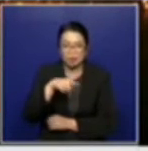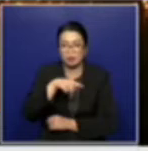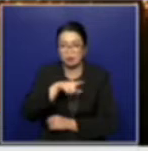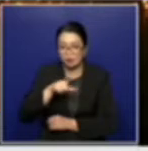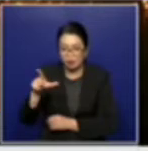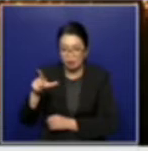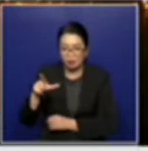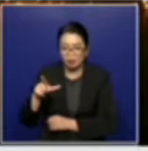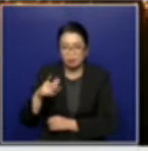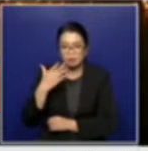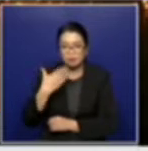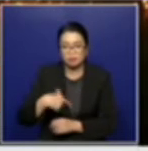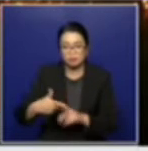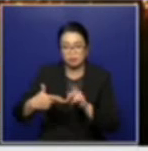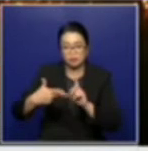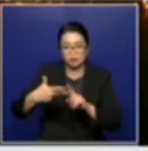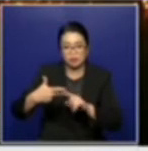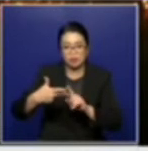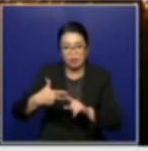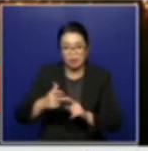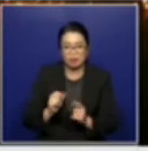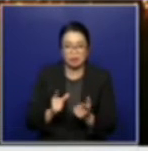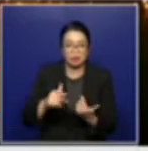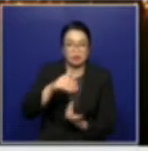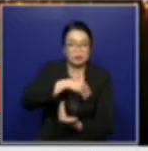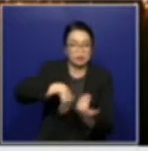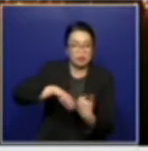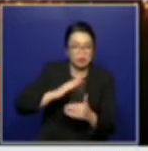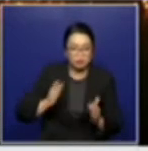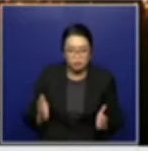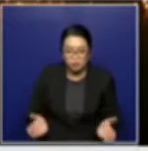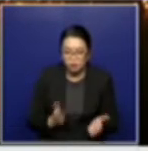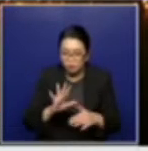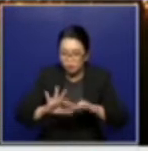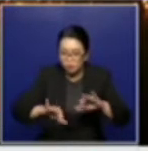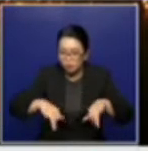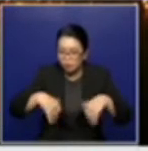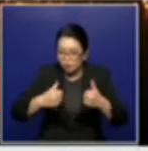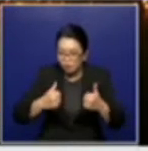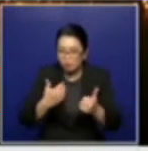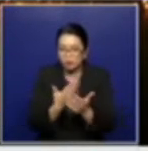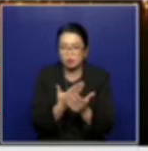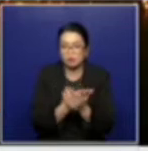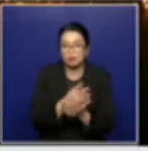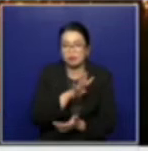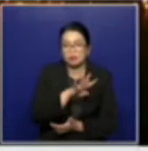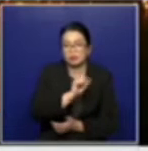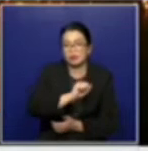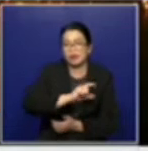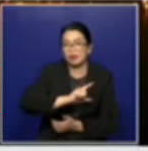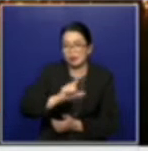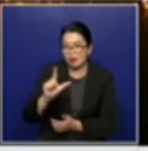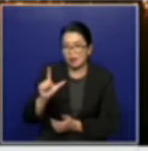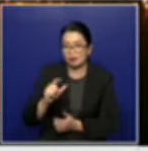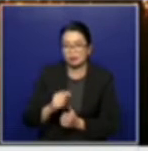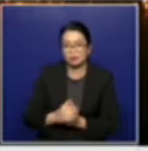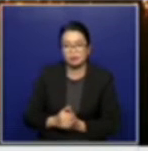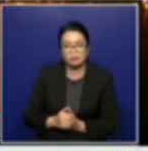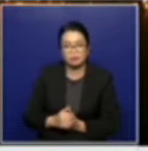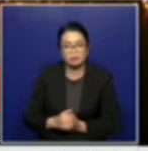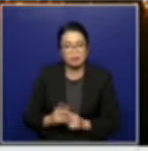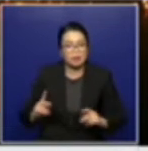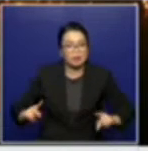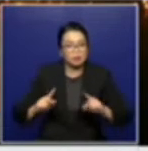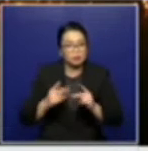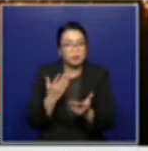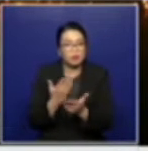พื้นฟูเศรษฐกิจและสังคมที่รับผลกระทบดังกล่าวนี้ในจำนวนเงิน 400,000 ล้านบาทโดยมีกระทรวง